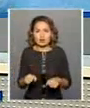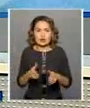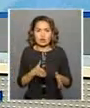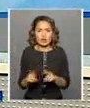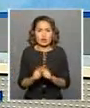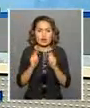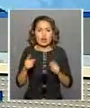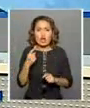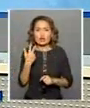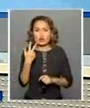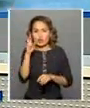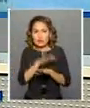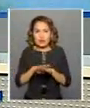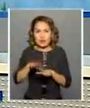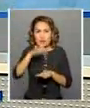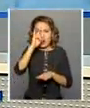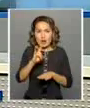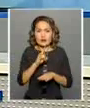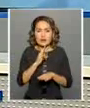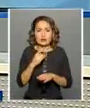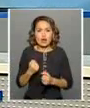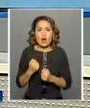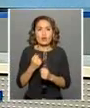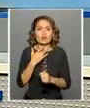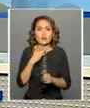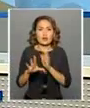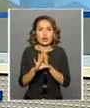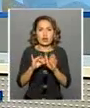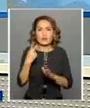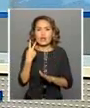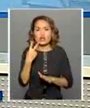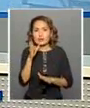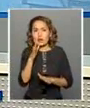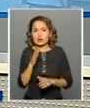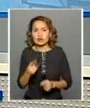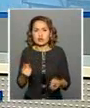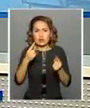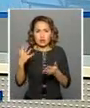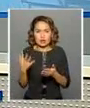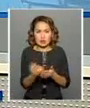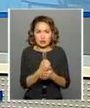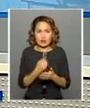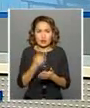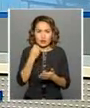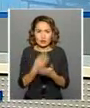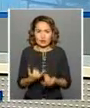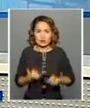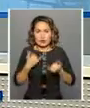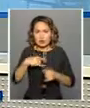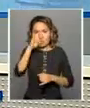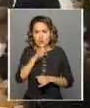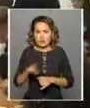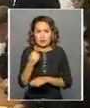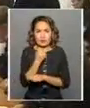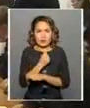жол ашады. 103 мемлекеттің Қазақты қолдап дауыс беруі елдің 20 жылда жеткен жетістіктеріне берілген баға десті барша жұрт.